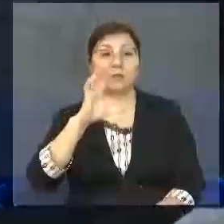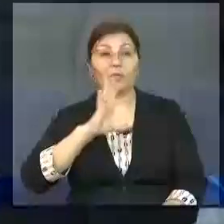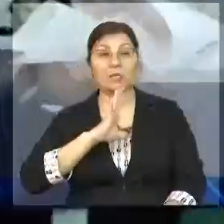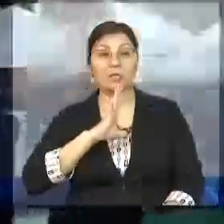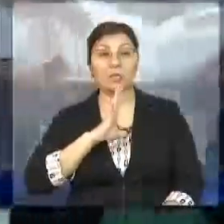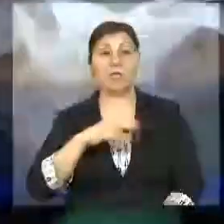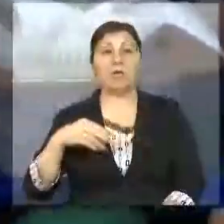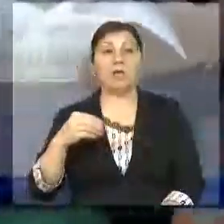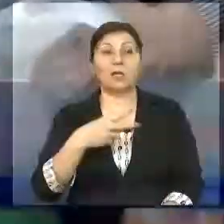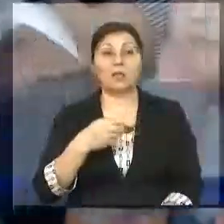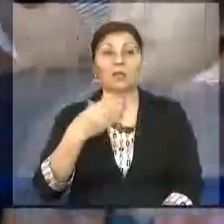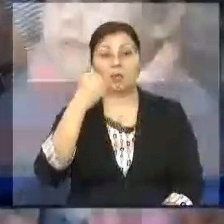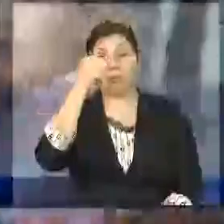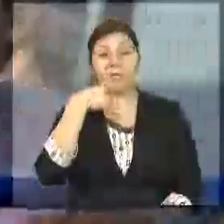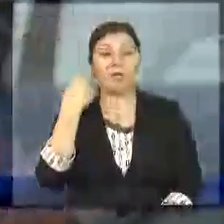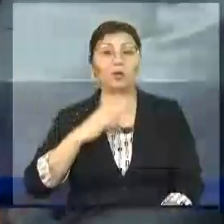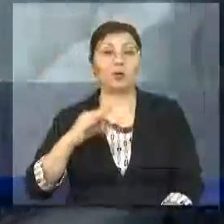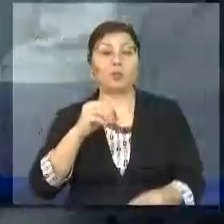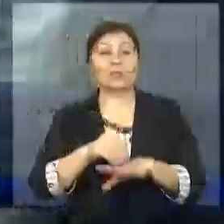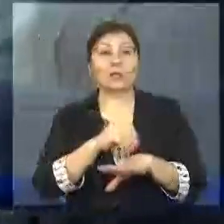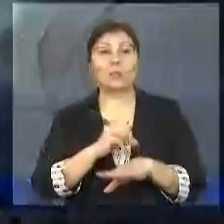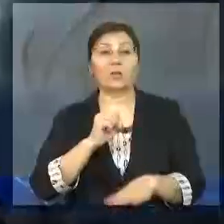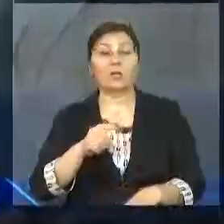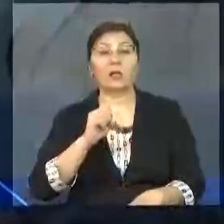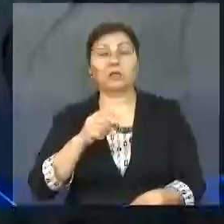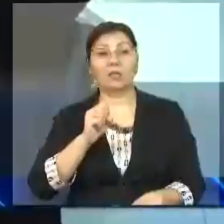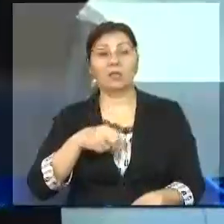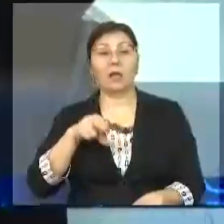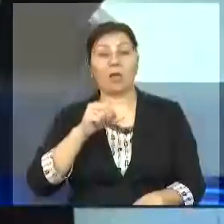атанған. 2015 жылы Ақтөбе облыс әкімінің алтын адам